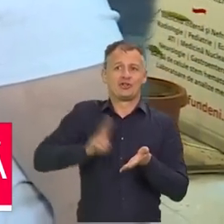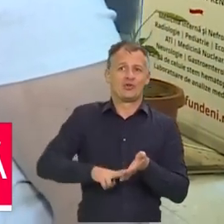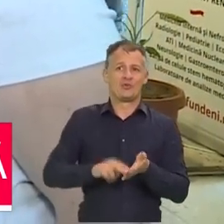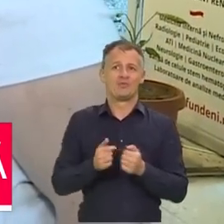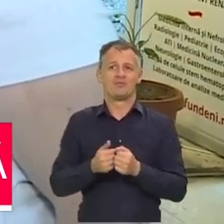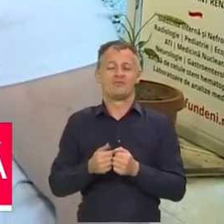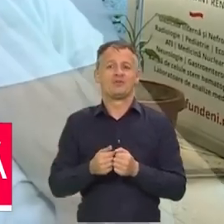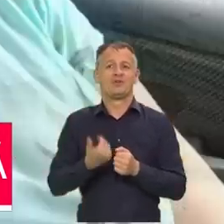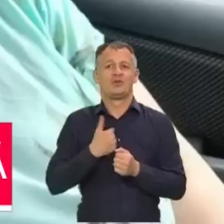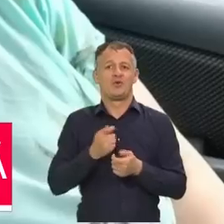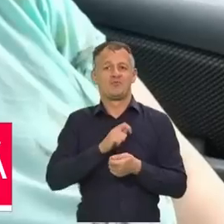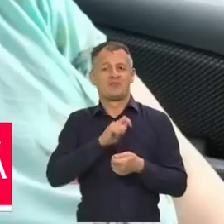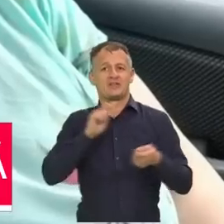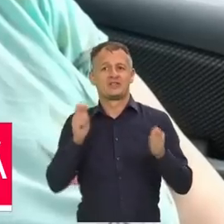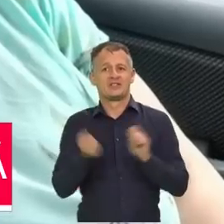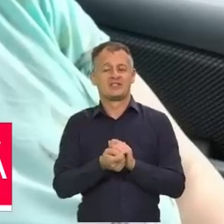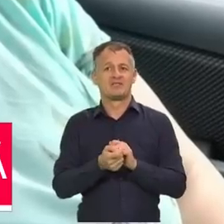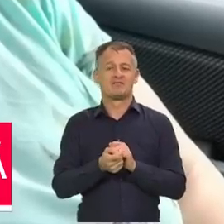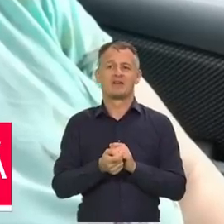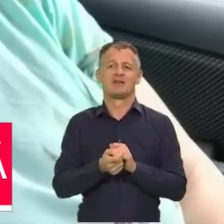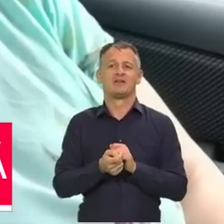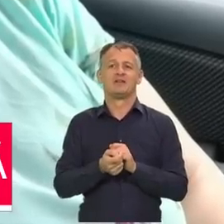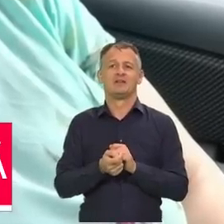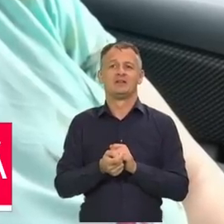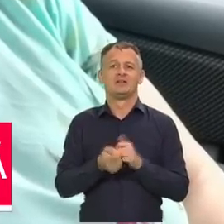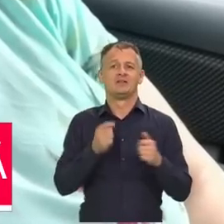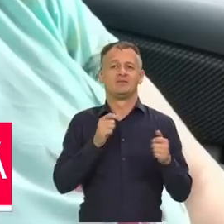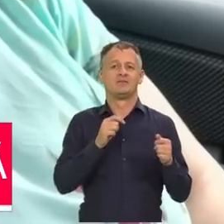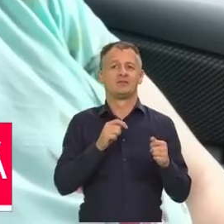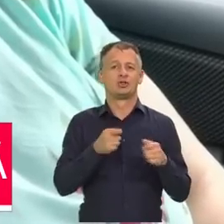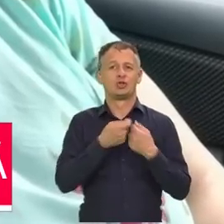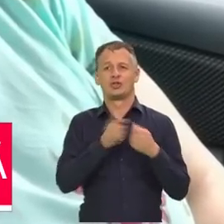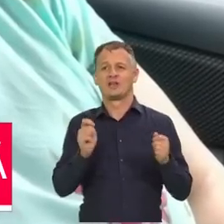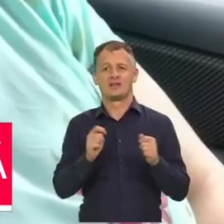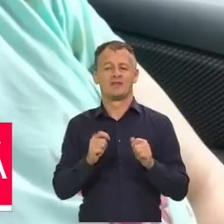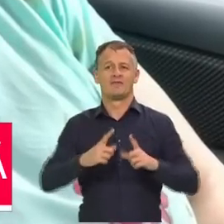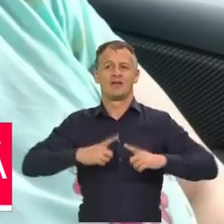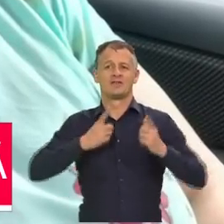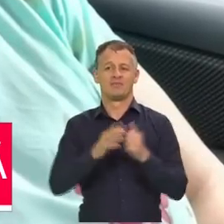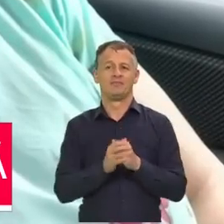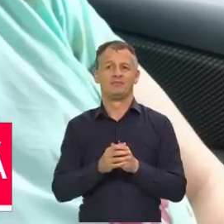mi-am schimbat fenotipul în totalitate.